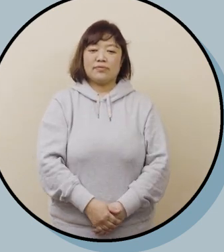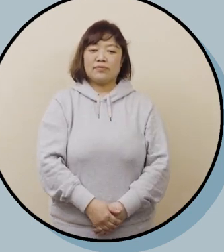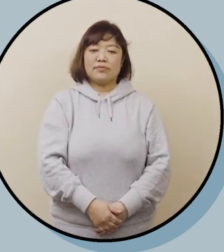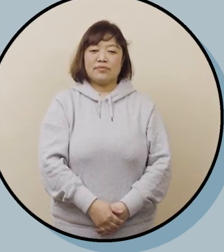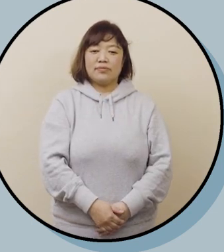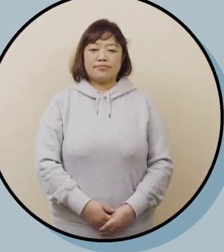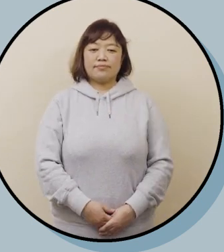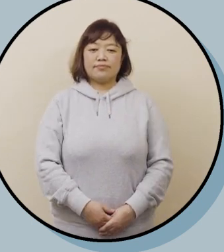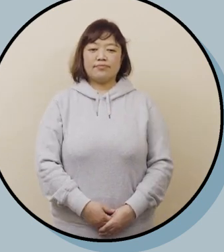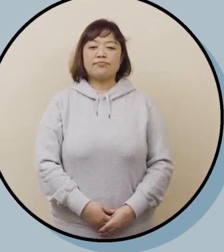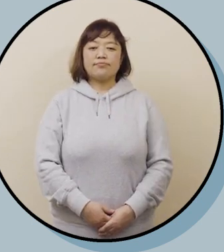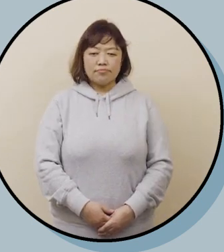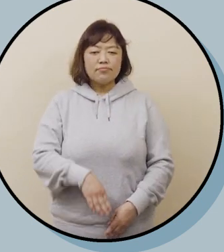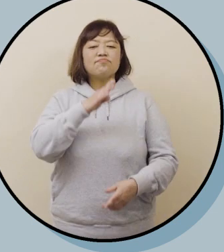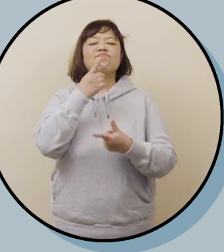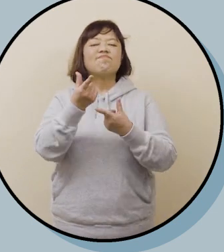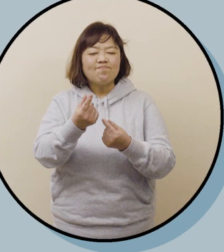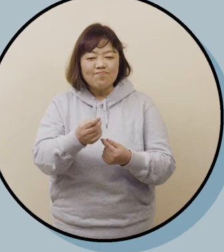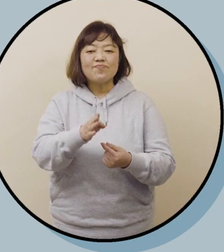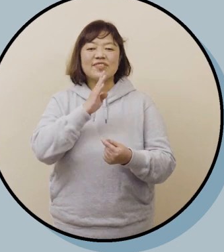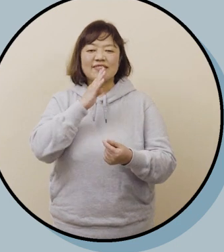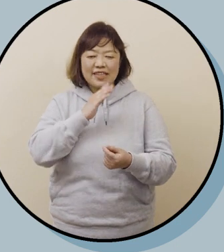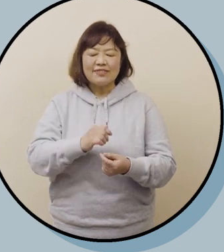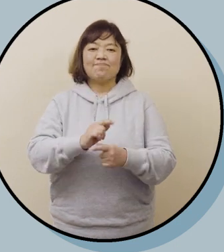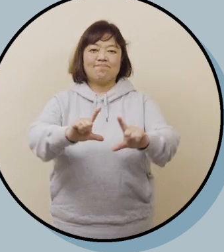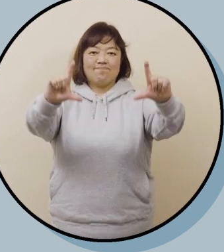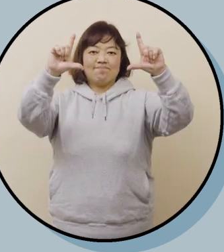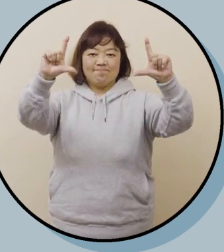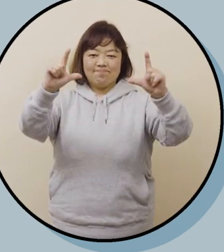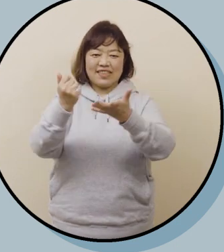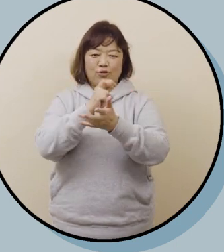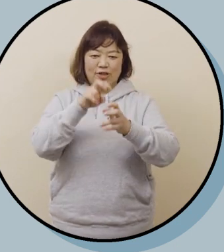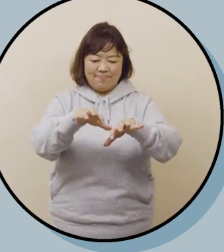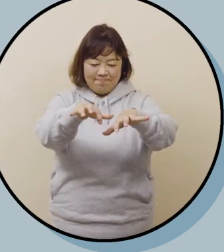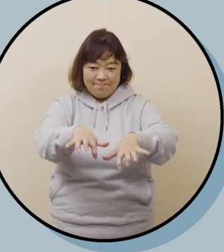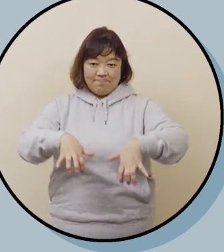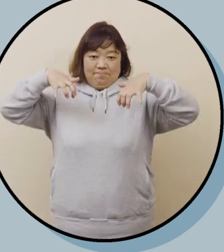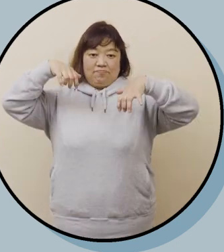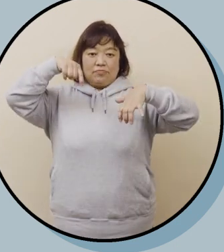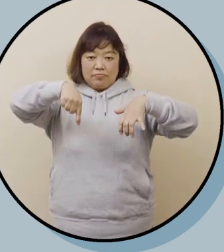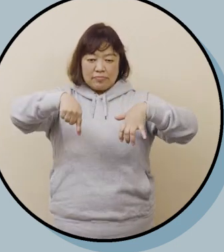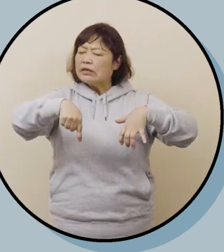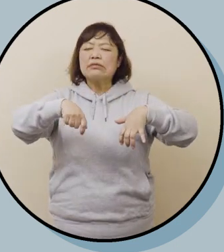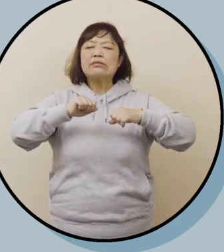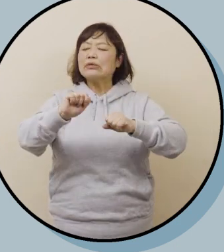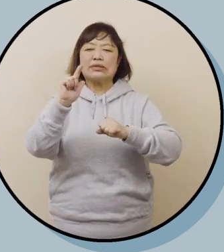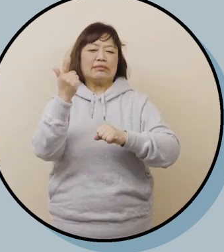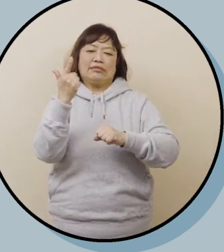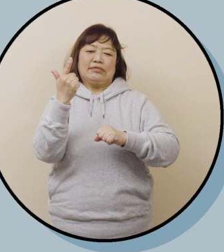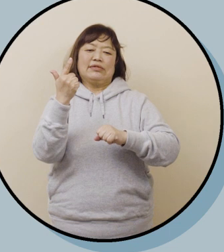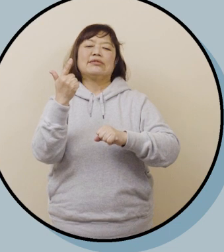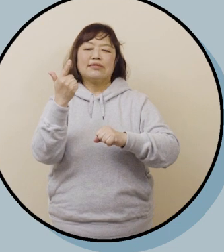んですかそうですね実際にこう画面があって客席があってっていうそういうものではなく